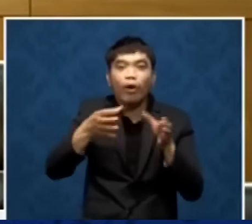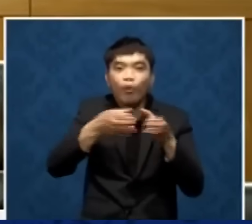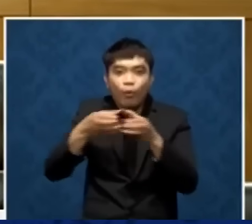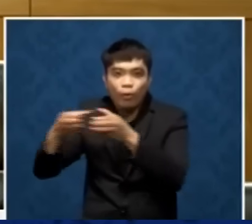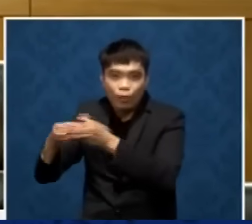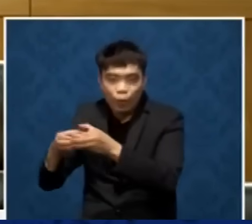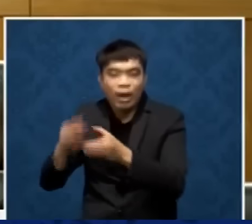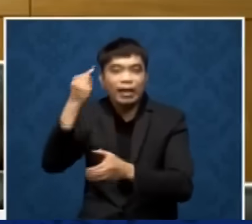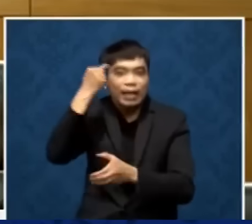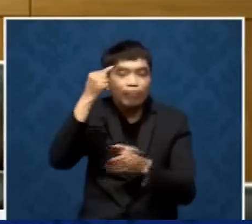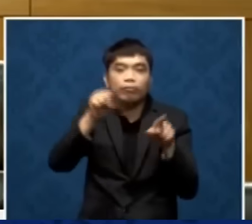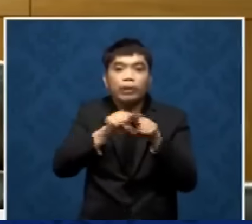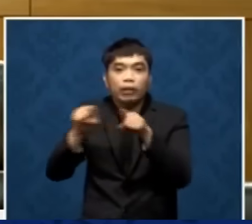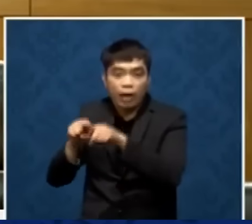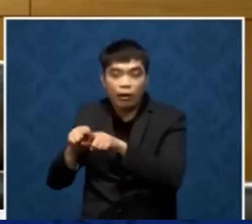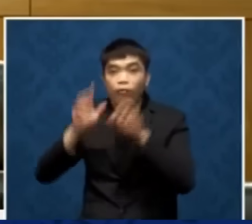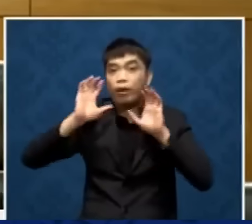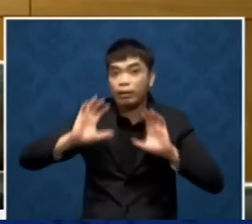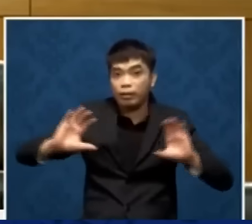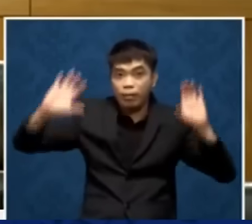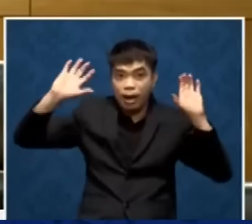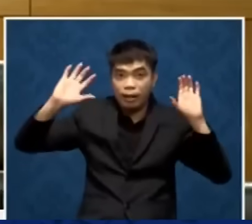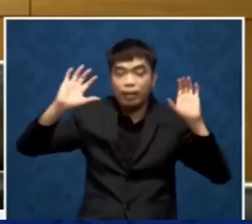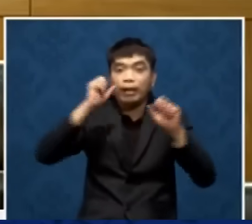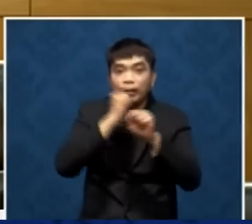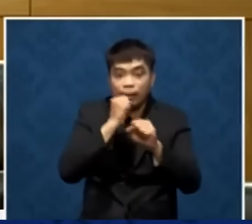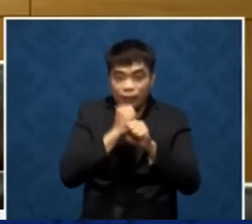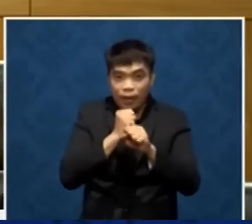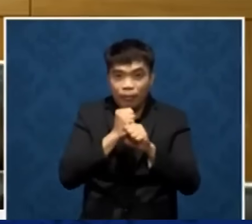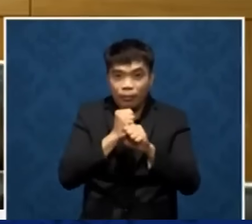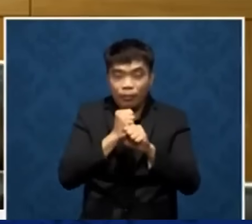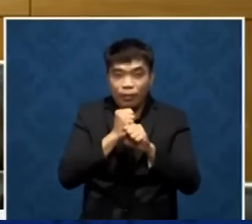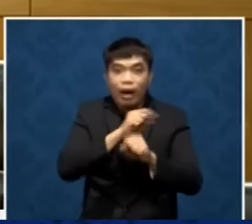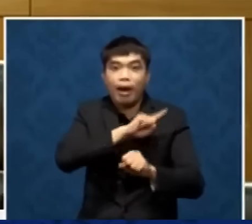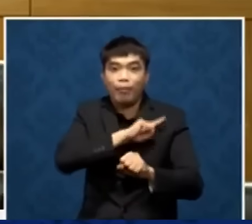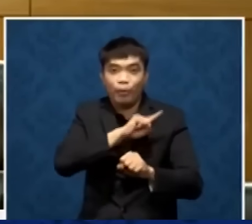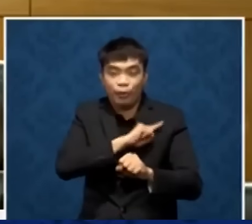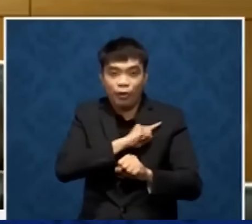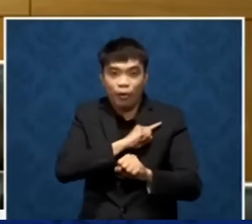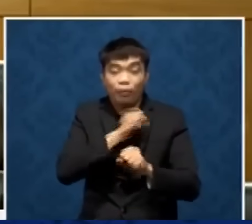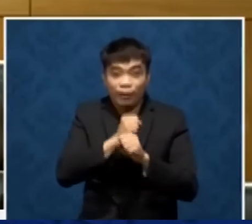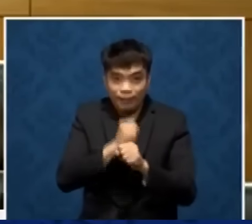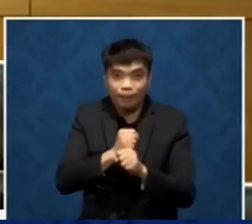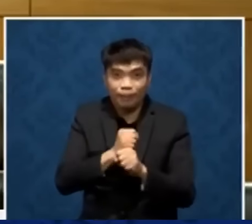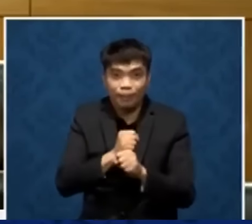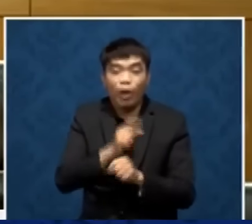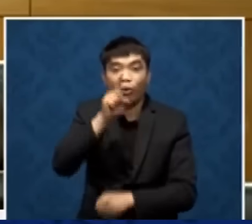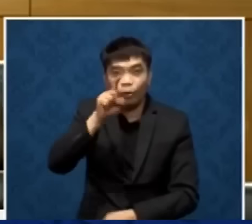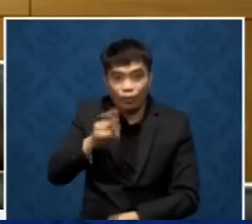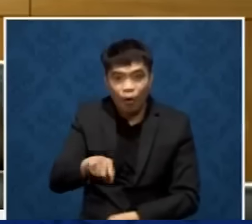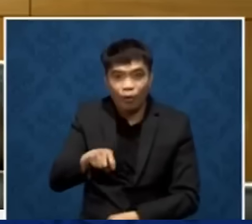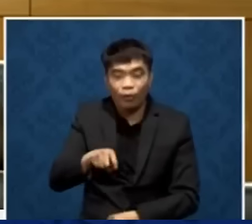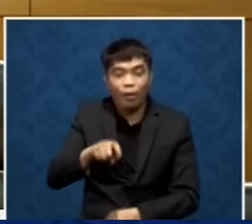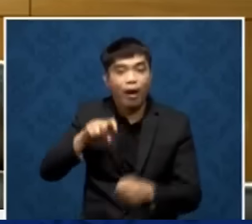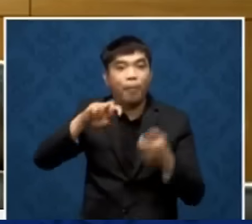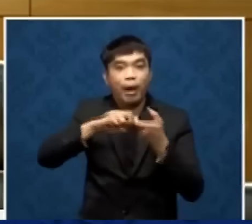ของก้าวไกลถือว่าละเมิดต่อรัฐต่อความมั่นคงโดยเฉพาะการลดโทษอย่างมีเงื่อนไขเช่นจำคุกไม่เกิน1ปีปรับ 300,000 บ